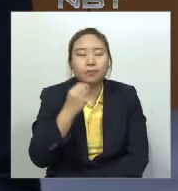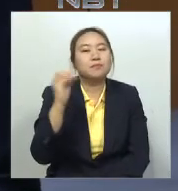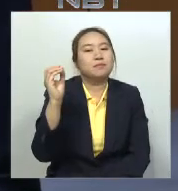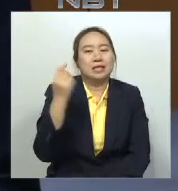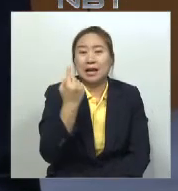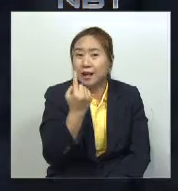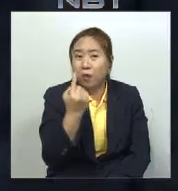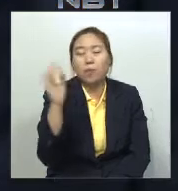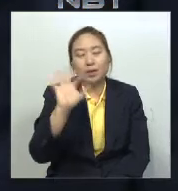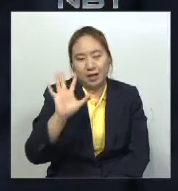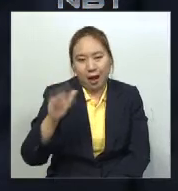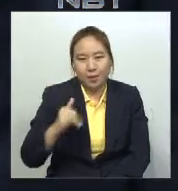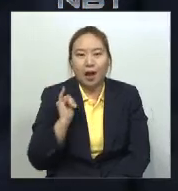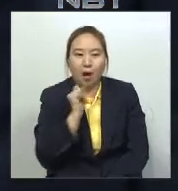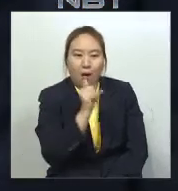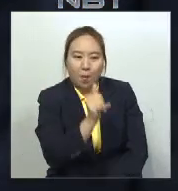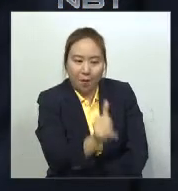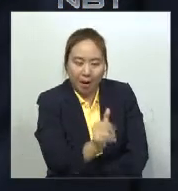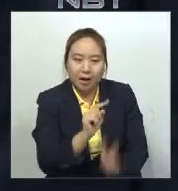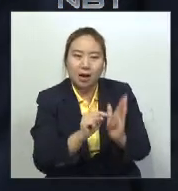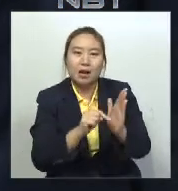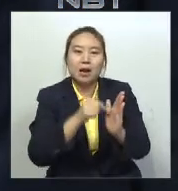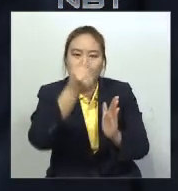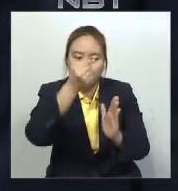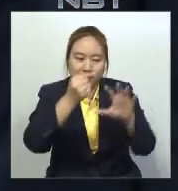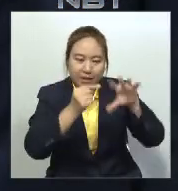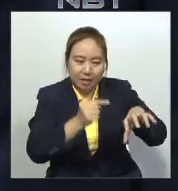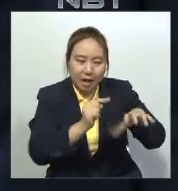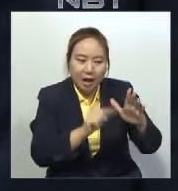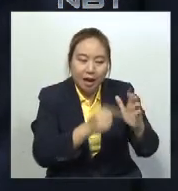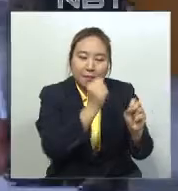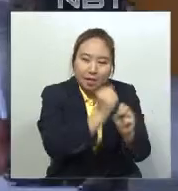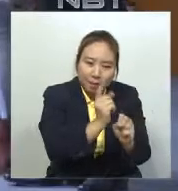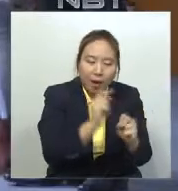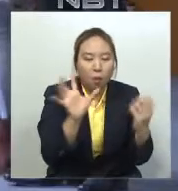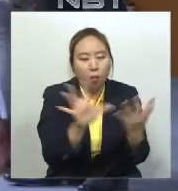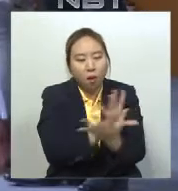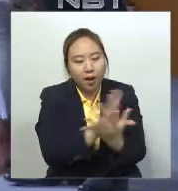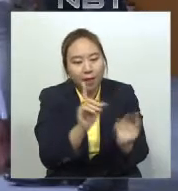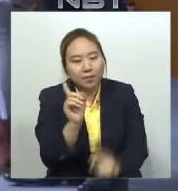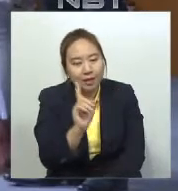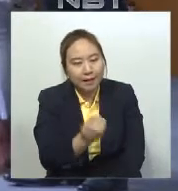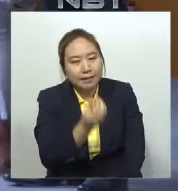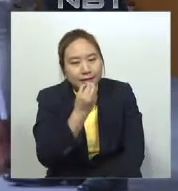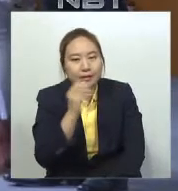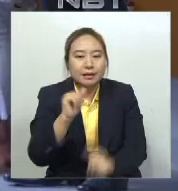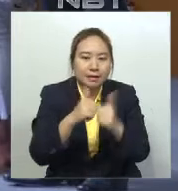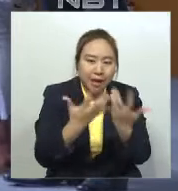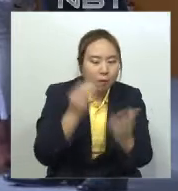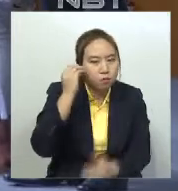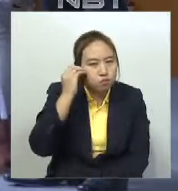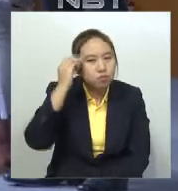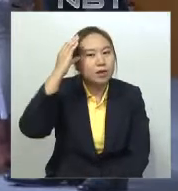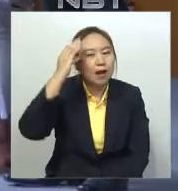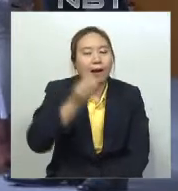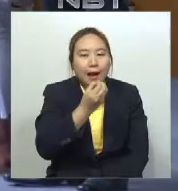ให้นักเดินทางนั้นได้ไปค้นพบตั้งแต่ต้นทางของแหล่งกำเนิดอาหารวัฒนธรรมการกินมรดกภูมิปัญญาด้านอาหาร